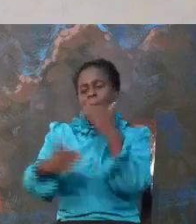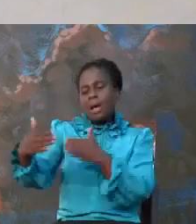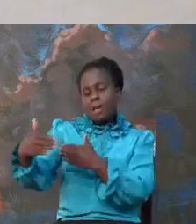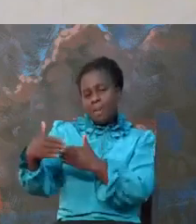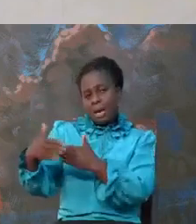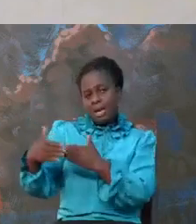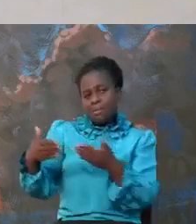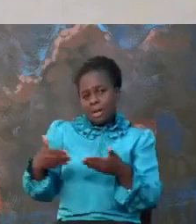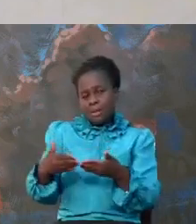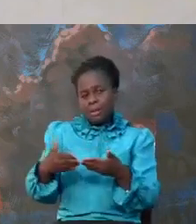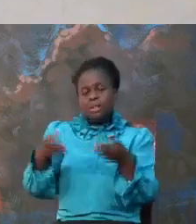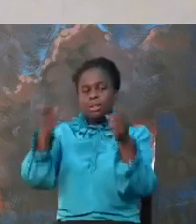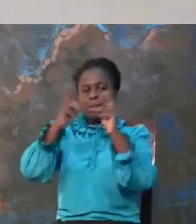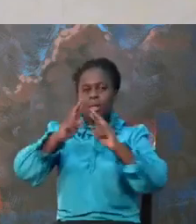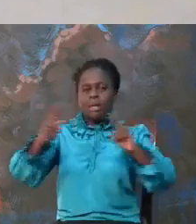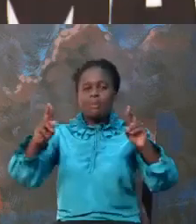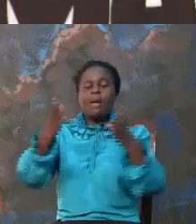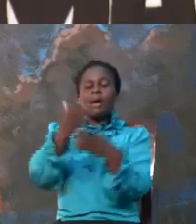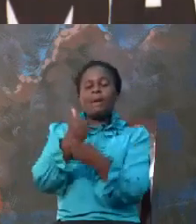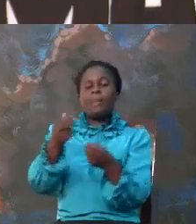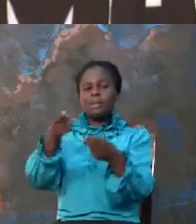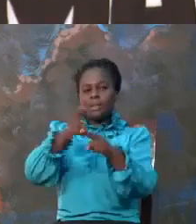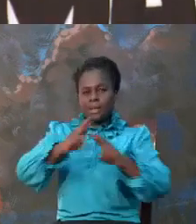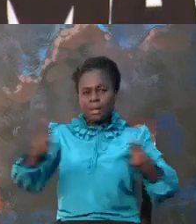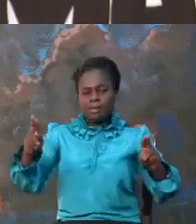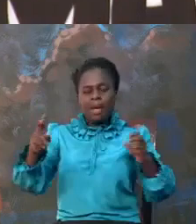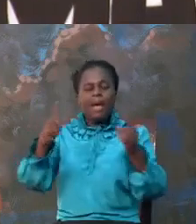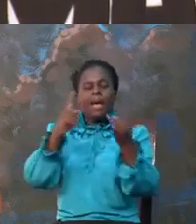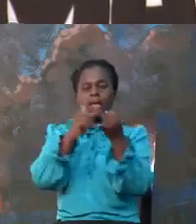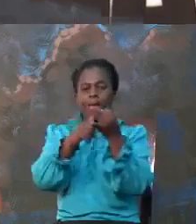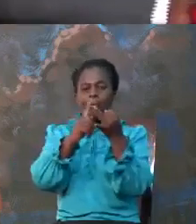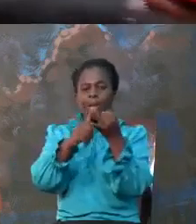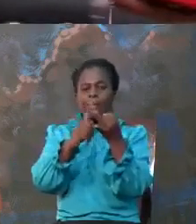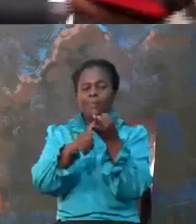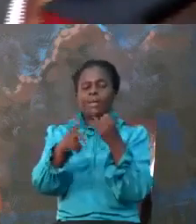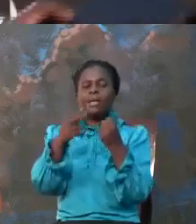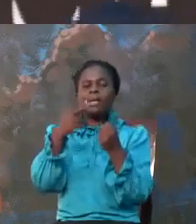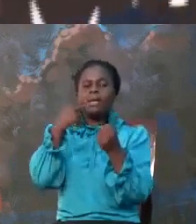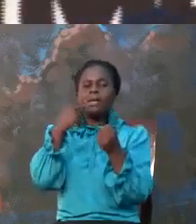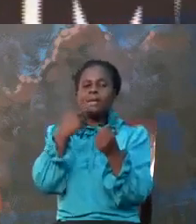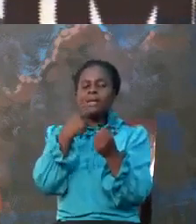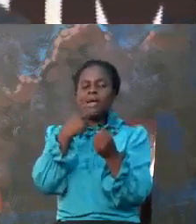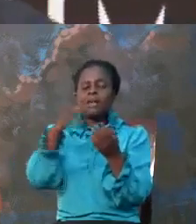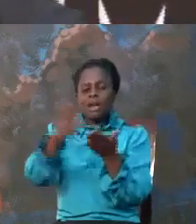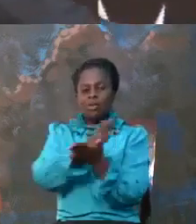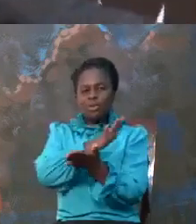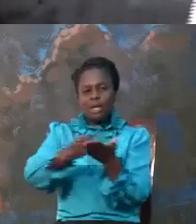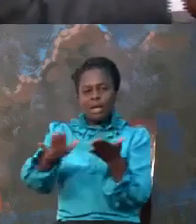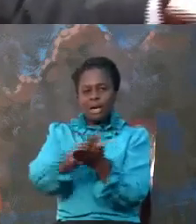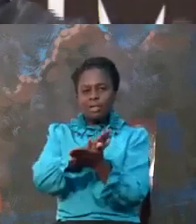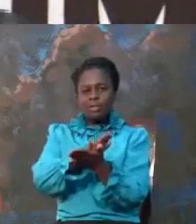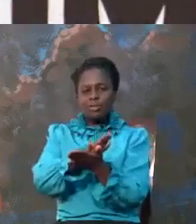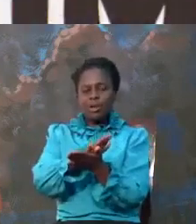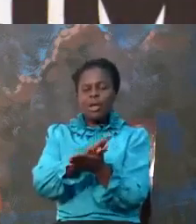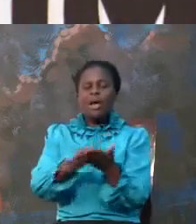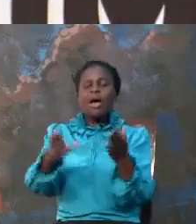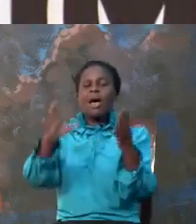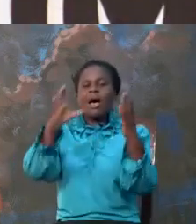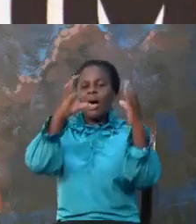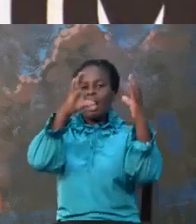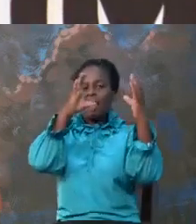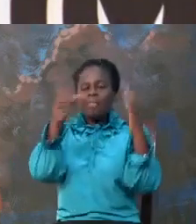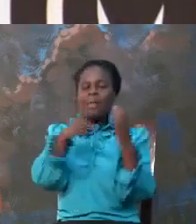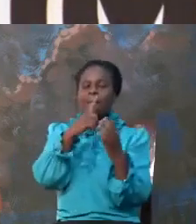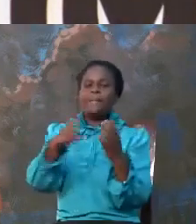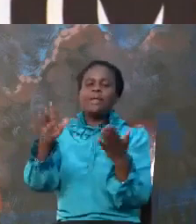amekaribia kiti cha rehema apate rehema. Jambo la pili ni ndani ya kutakaswa, ndani ya kusamehewa, anabeba